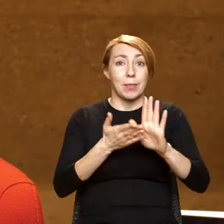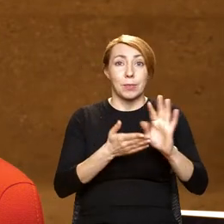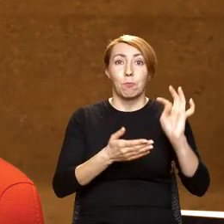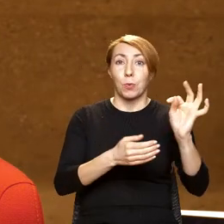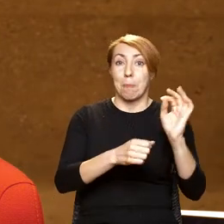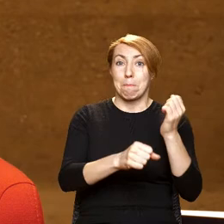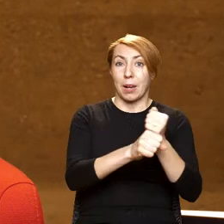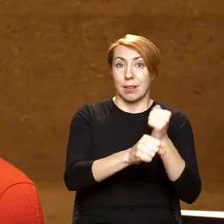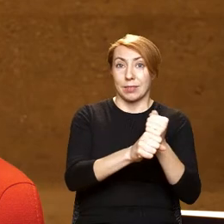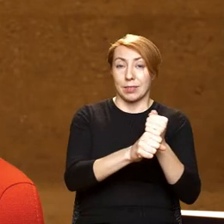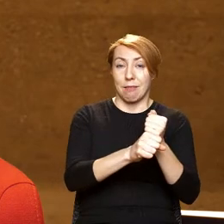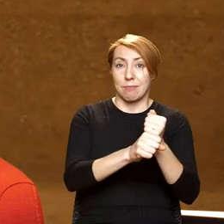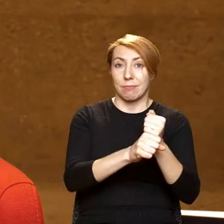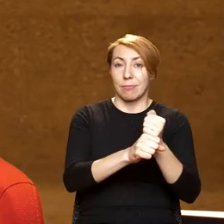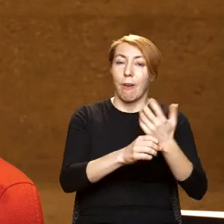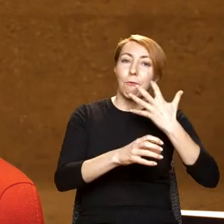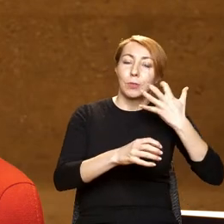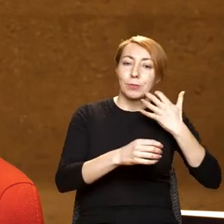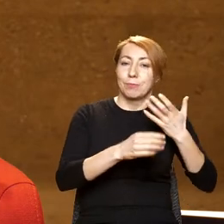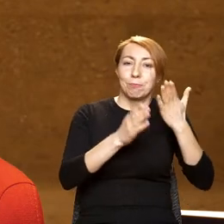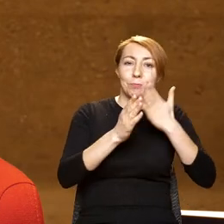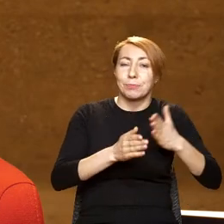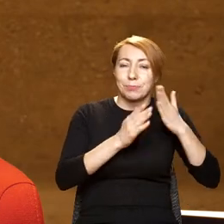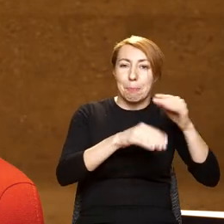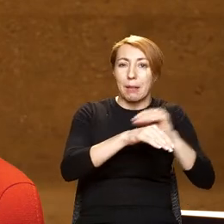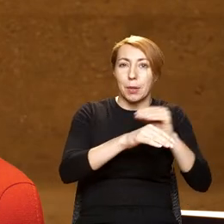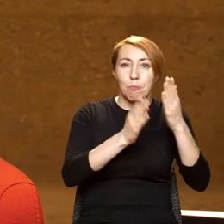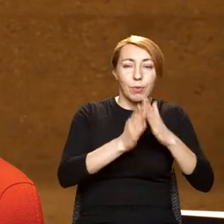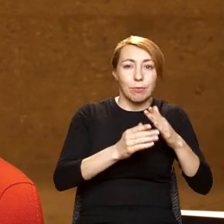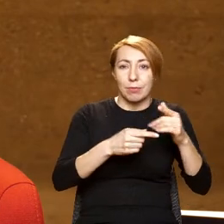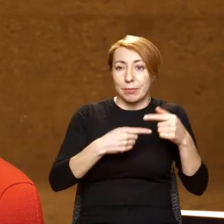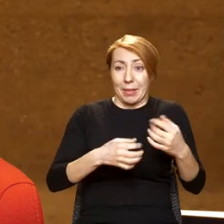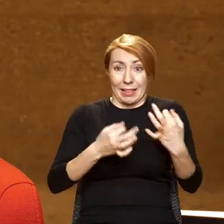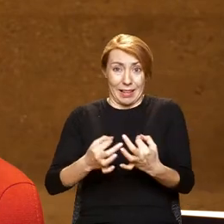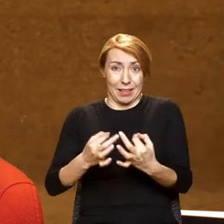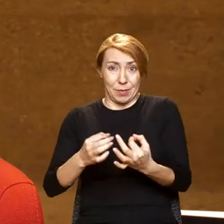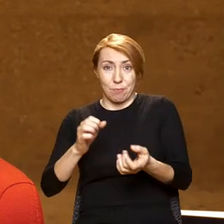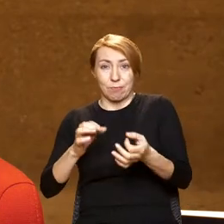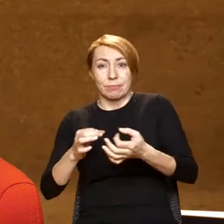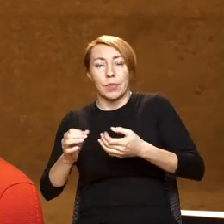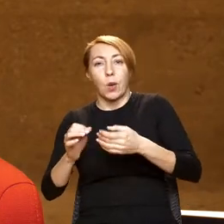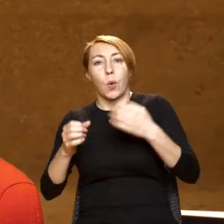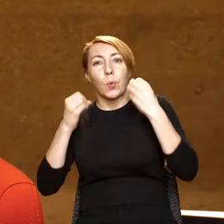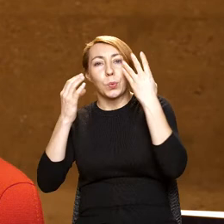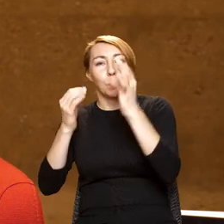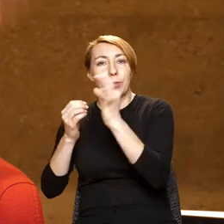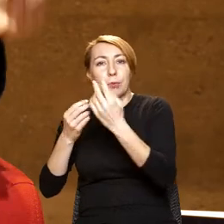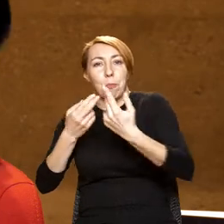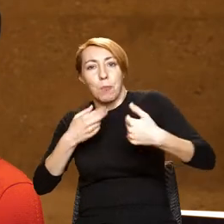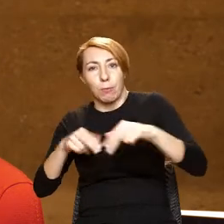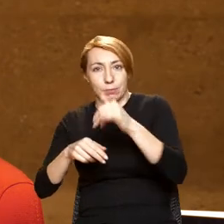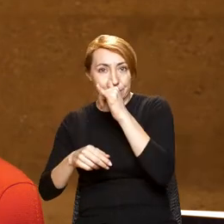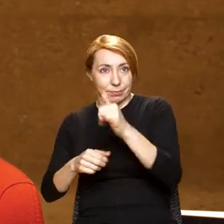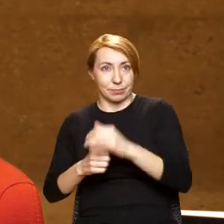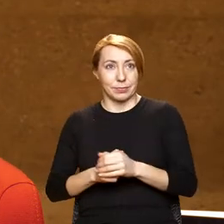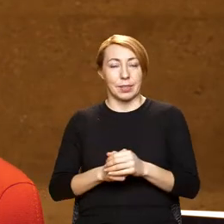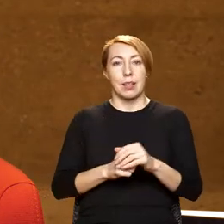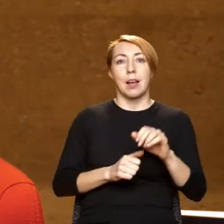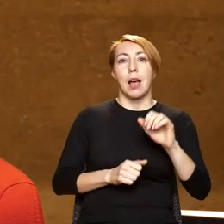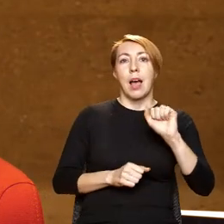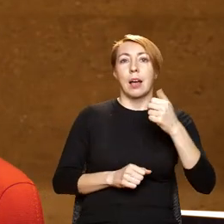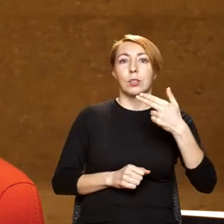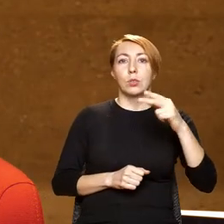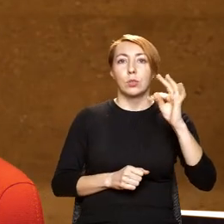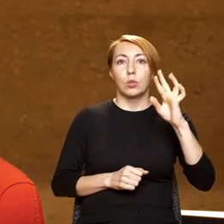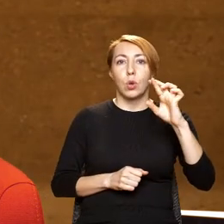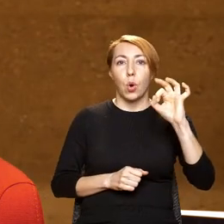Bronisława Piłsudskiego. Czyli działał na wielu polach, etnografia, etnologia, antropologia medyczna, antropologia fizyczna,